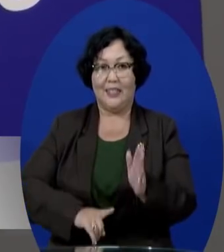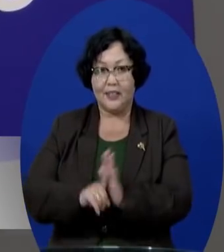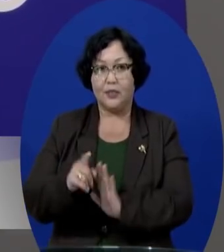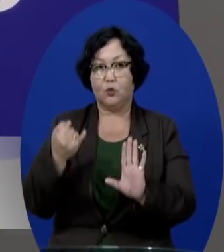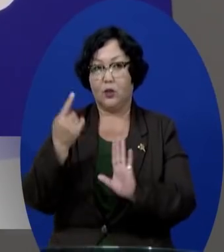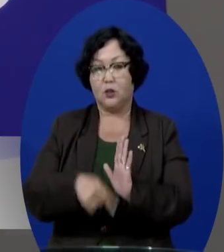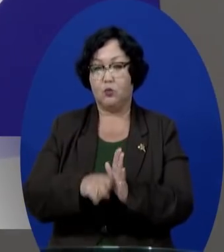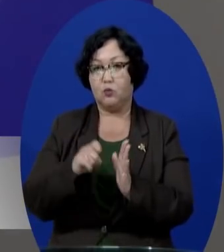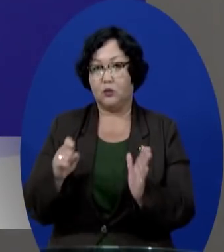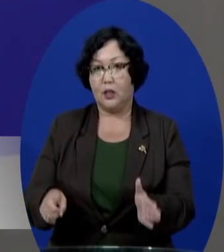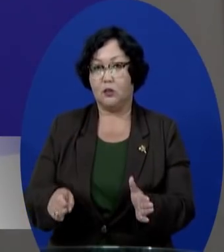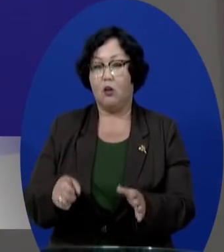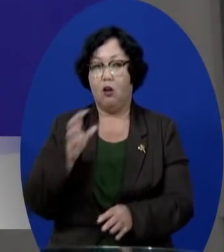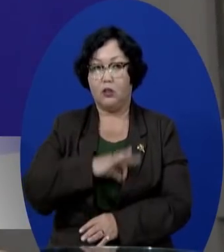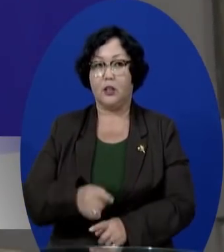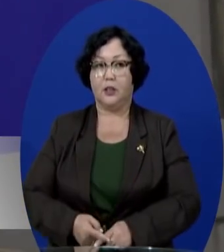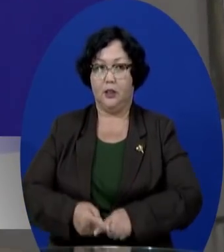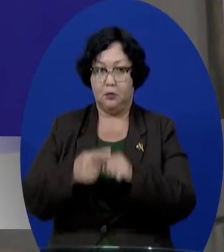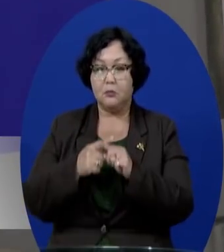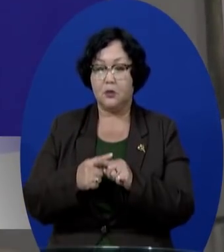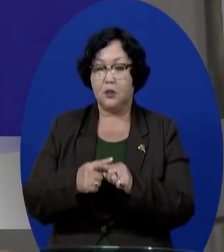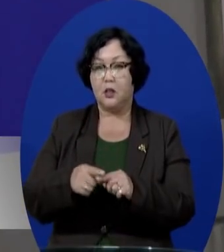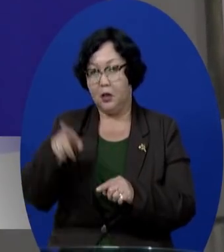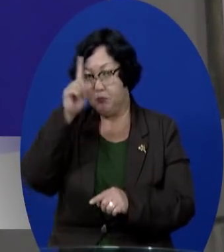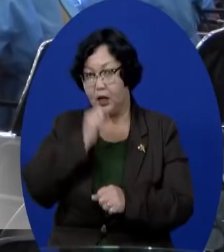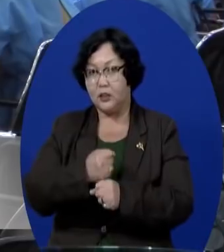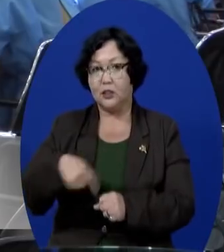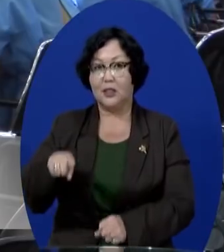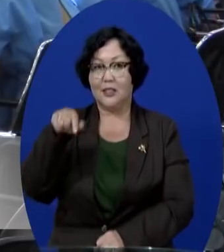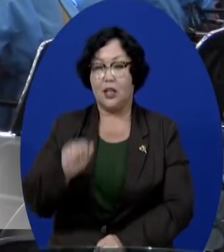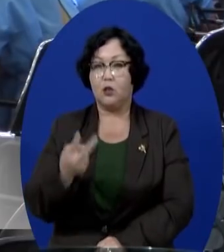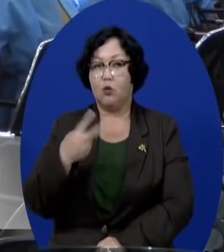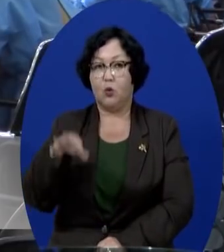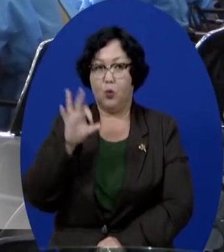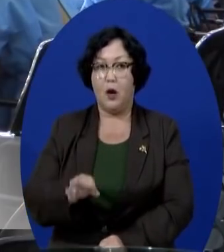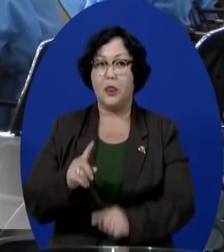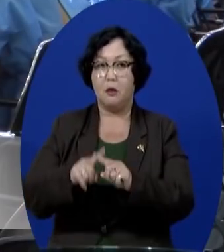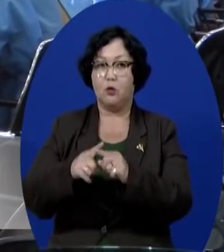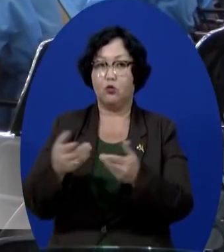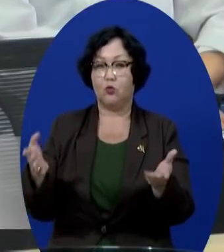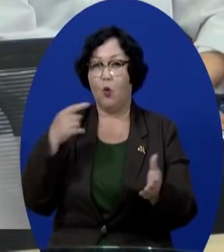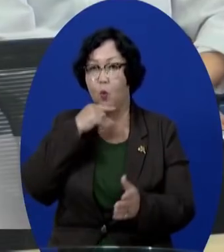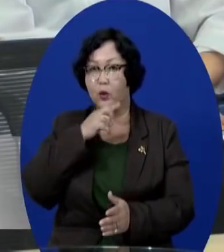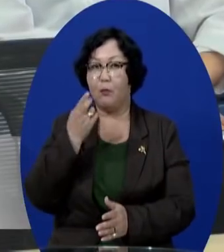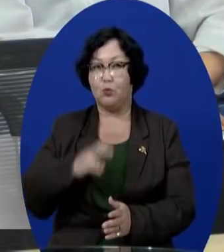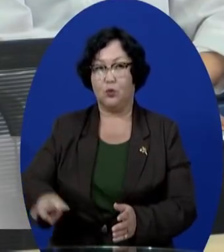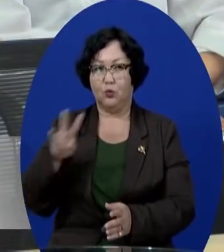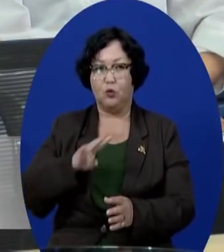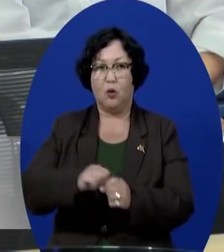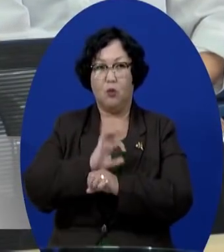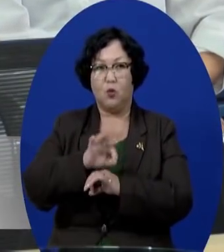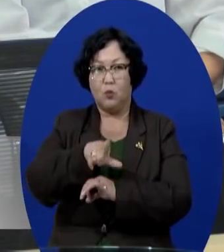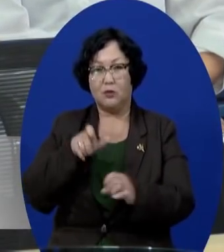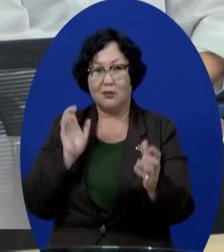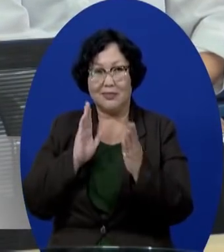орлого нэмэгдэж, нэмэгдсэн орлогоор эмч авчлалынхаа цалинг 20% нэмсэн байна. мөн улаан бүст ажиллаж байгаа эмчилгээний илүү цаг нэмэгдэл